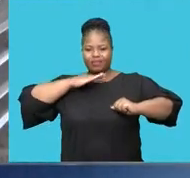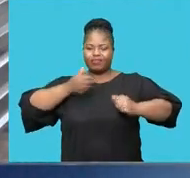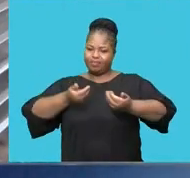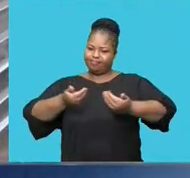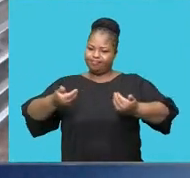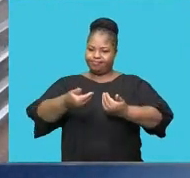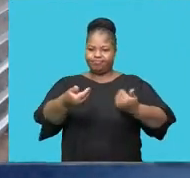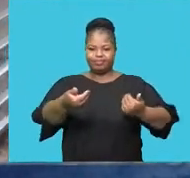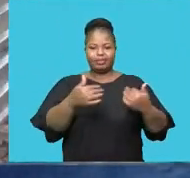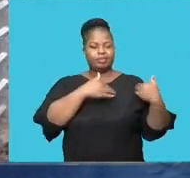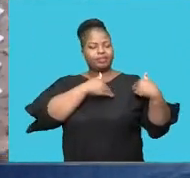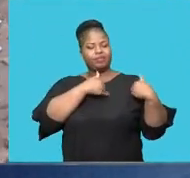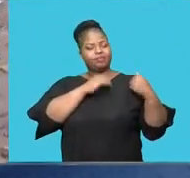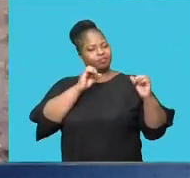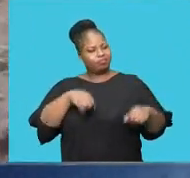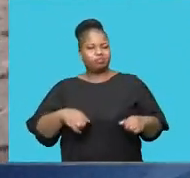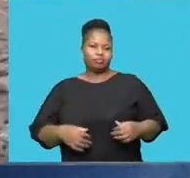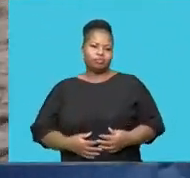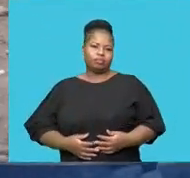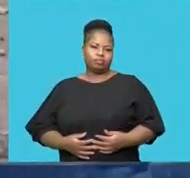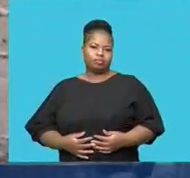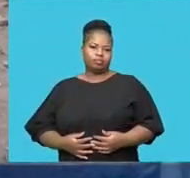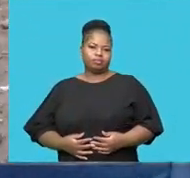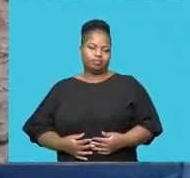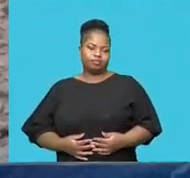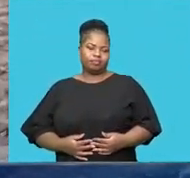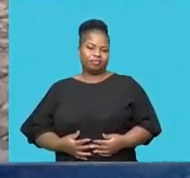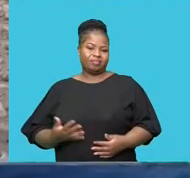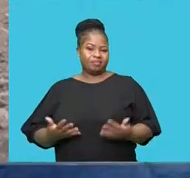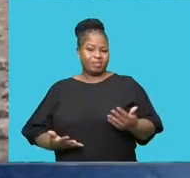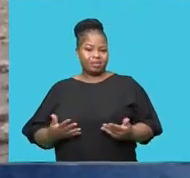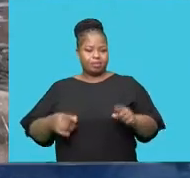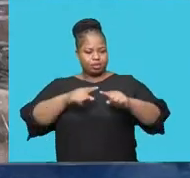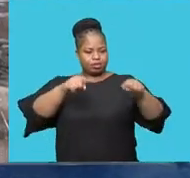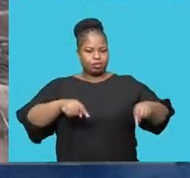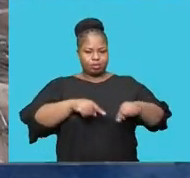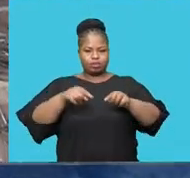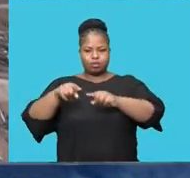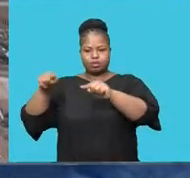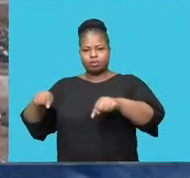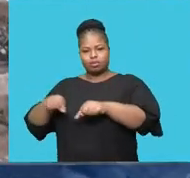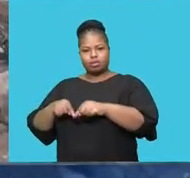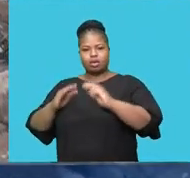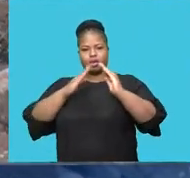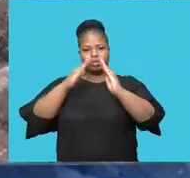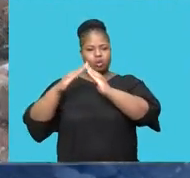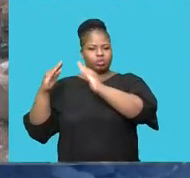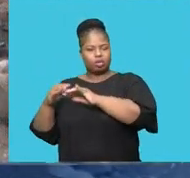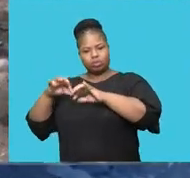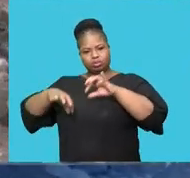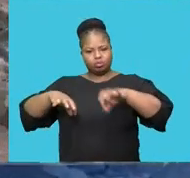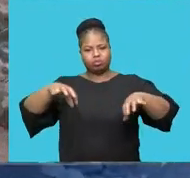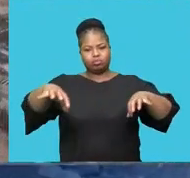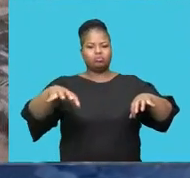kahle for safe for us like maybe i-tend even ngeke ngize ngisho exactly ukuthi sifuna maybe i-tend